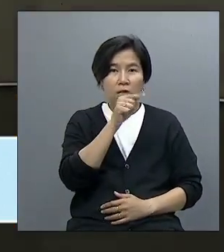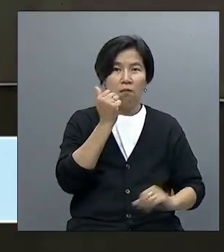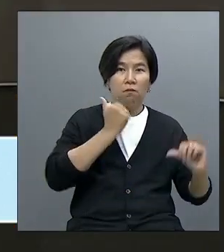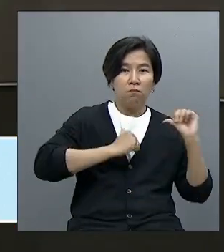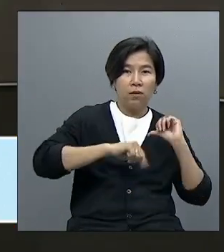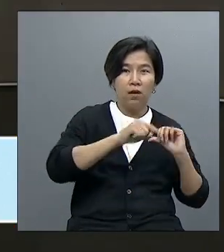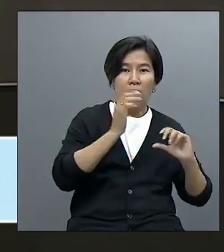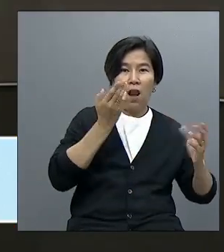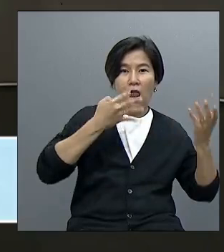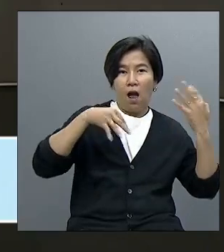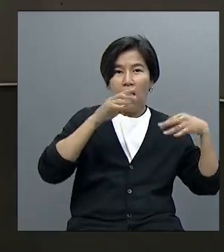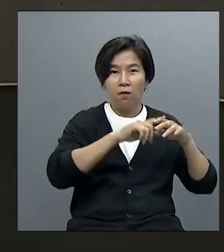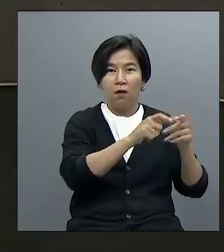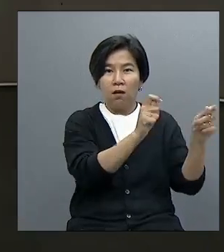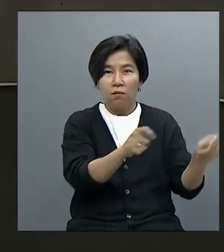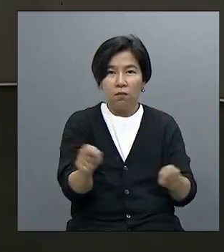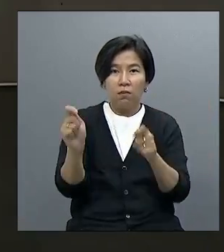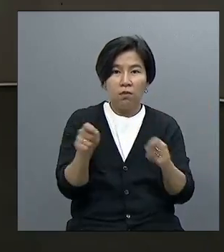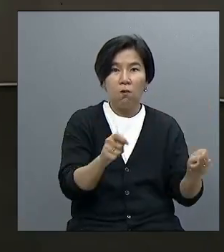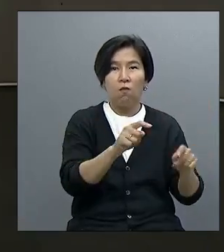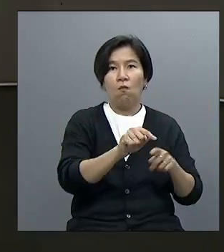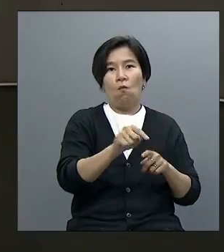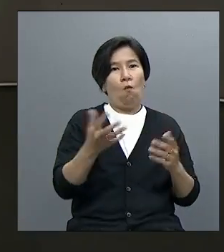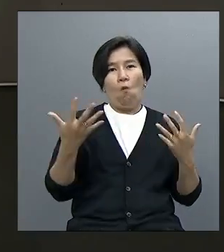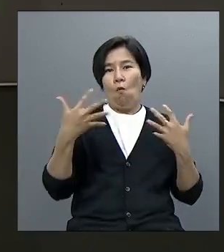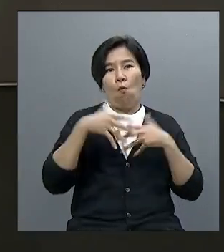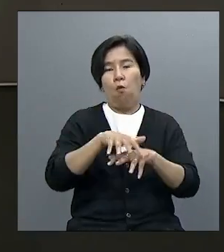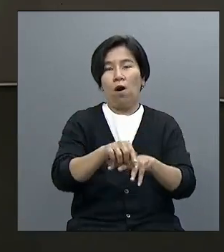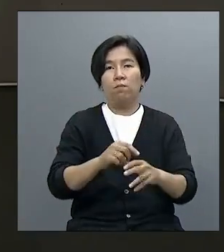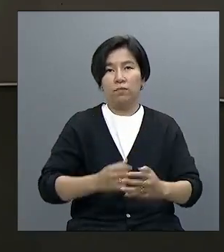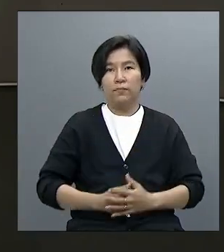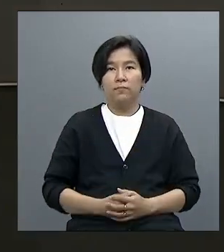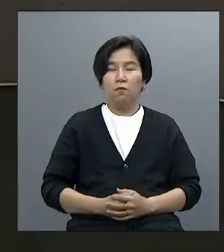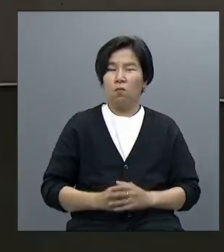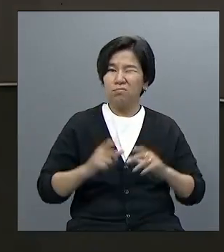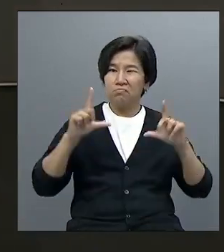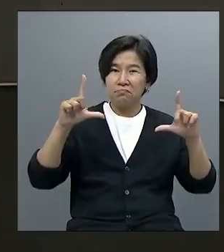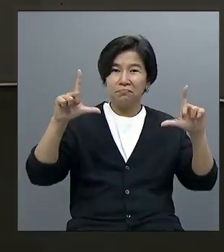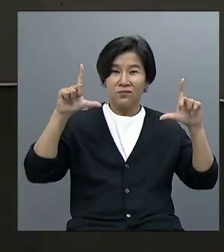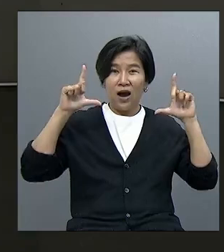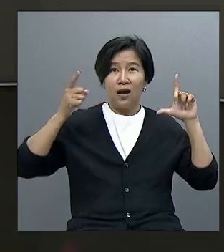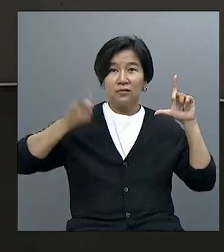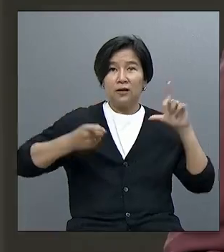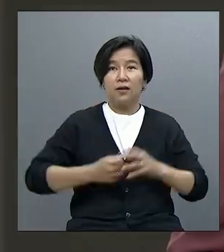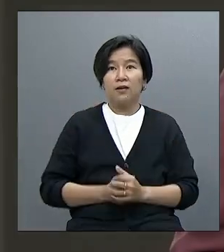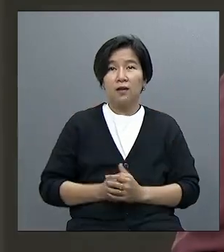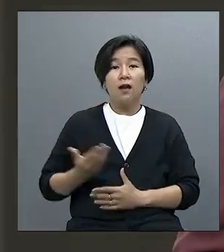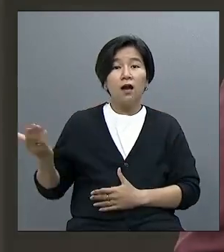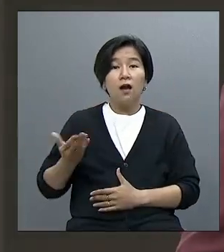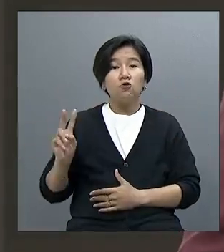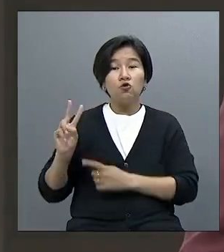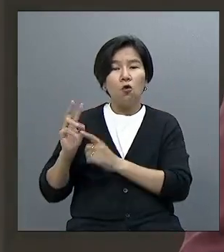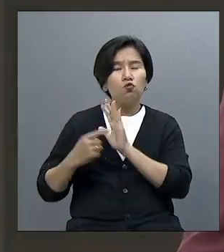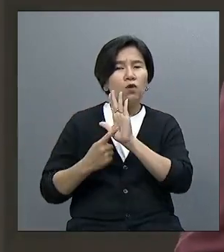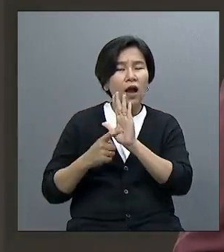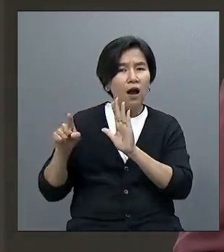าอย่างนั้น ม ีทีมโปรดักชั่น ใช่ในยุคนั้นนะฮะคิดดูว่ายิ่งใหญ่ขนาดไหน อยากให้อาจารย์ทั้งสองท่านลองแบบยกตัวอย่